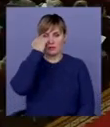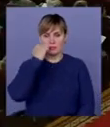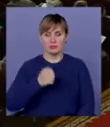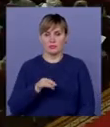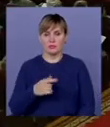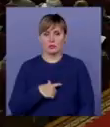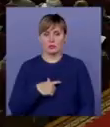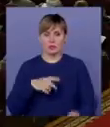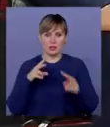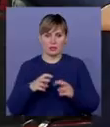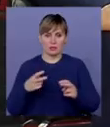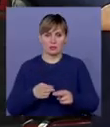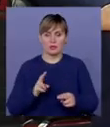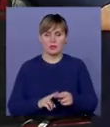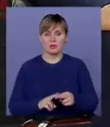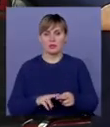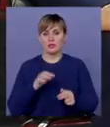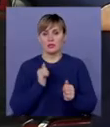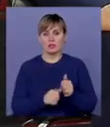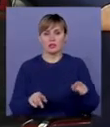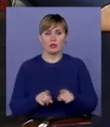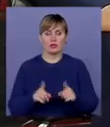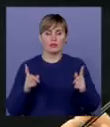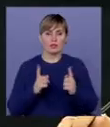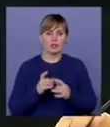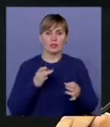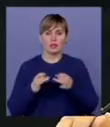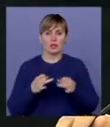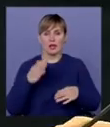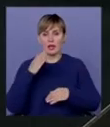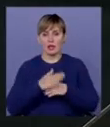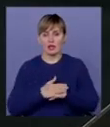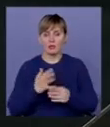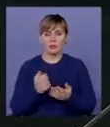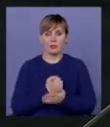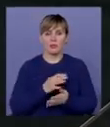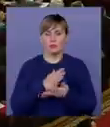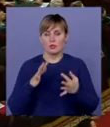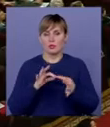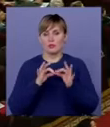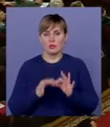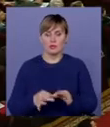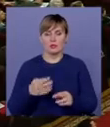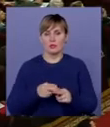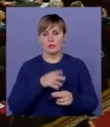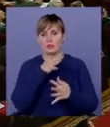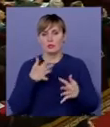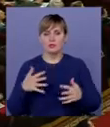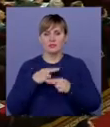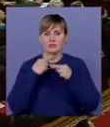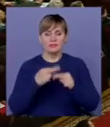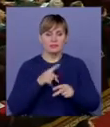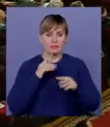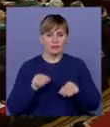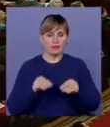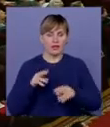у себя рассмотрим, это хорошая идея. С каждой подобной встречи диалог Акима и жителей становится более обстоятельным. На этот раз большинство обращений коснулись